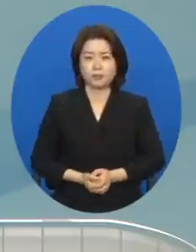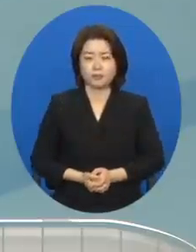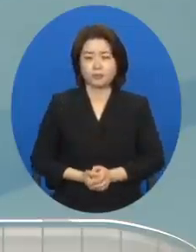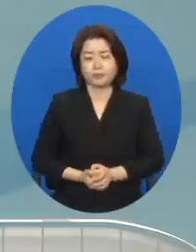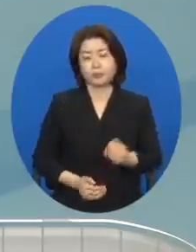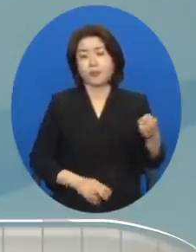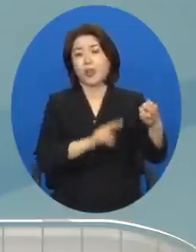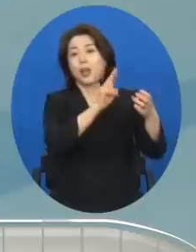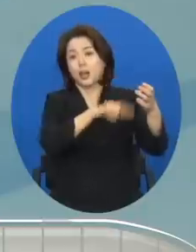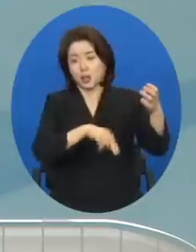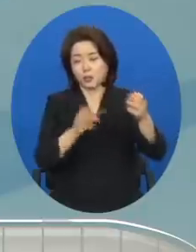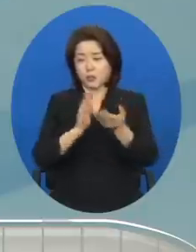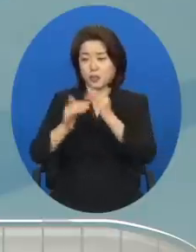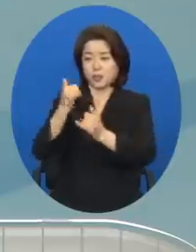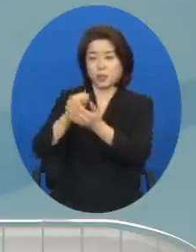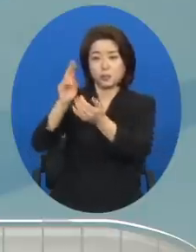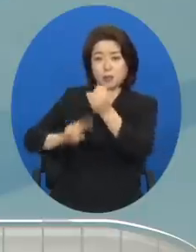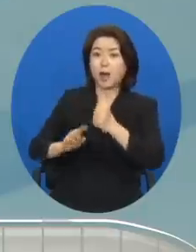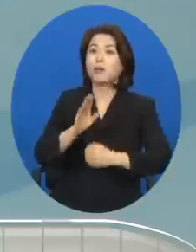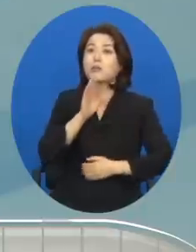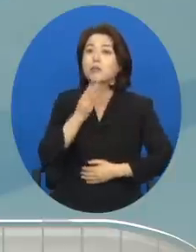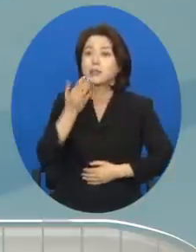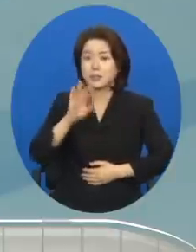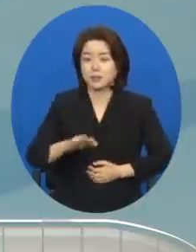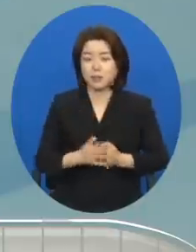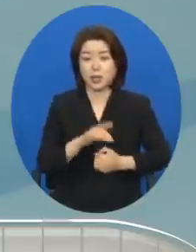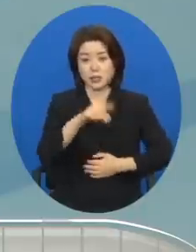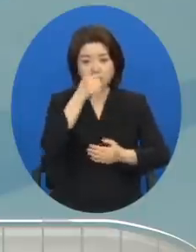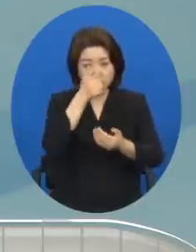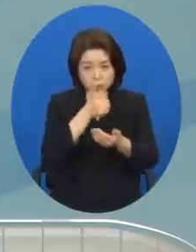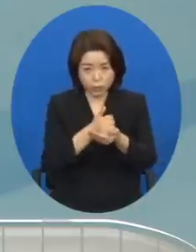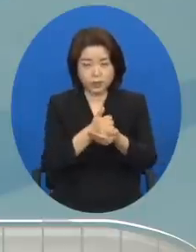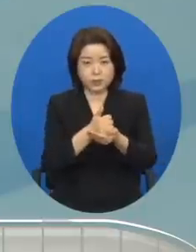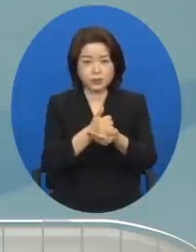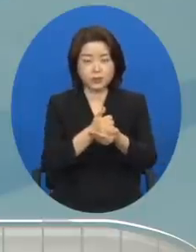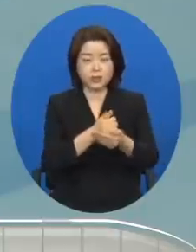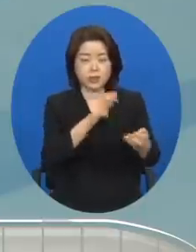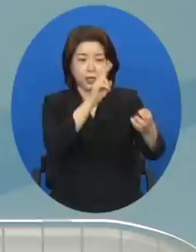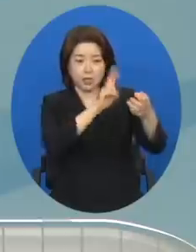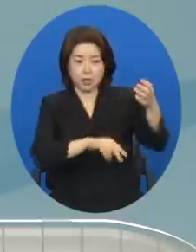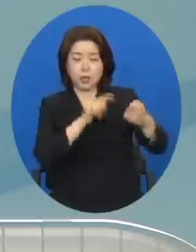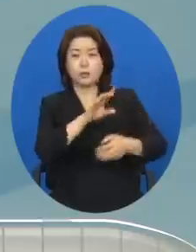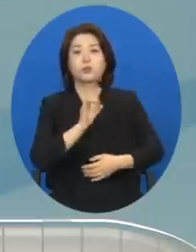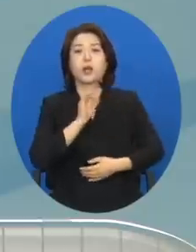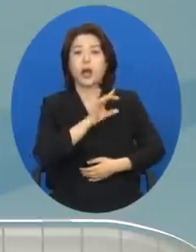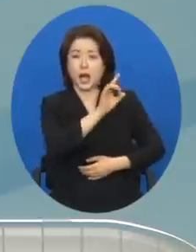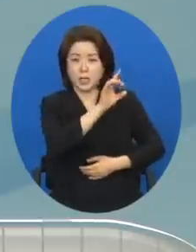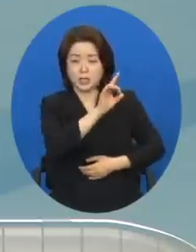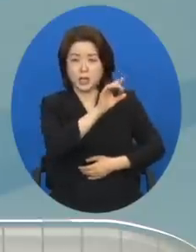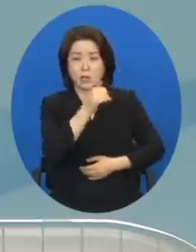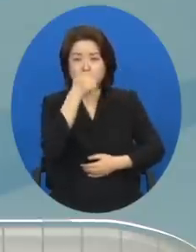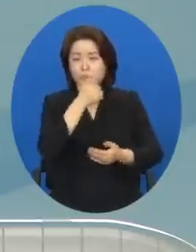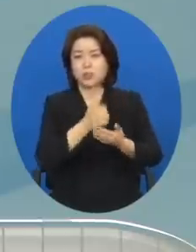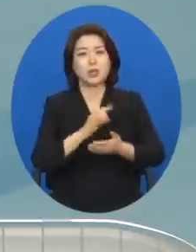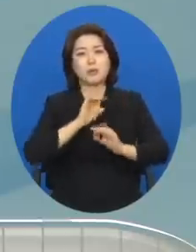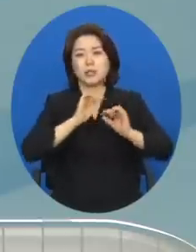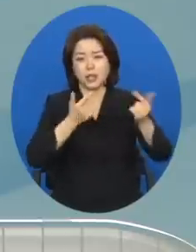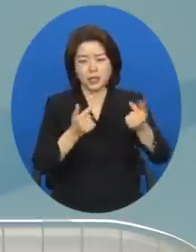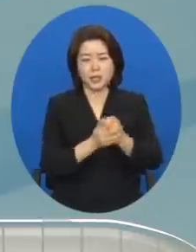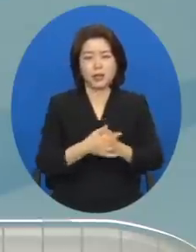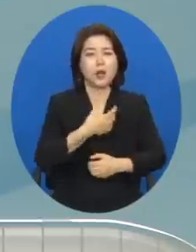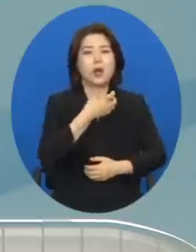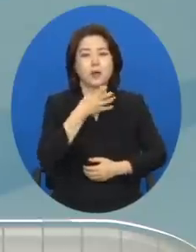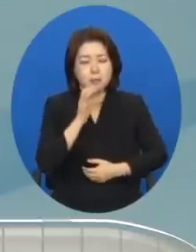가룟 유다가 예수님을 팔았지만 그 죄는 가룟 유다에게만 있는 게 아니고 베드로,